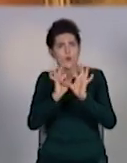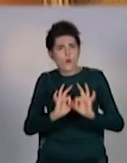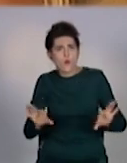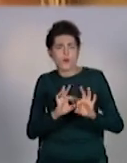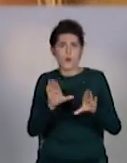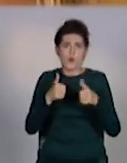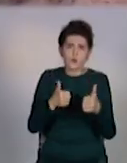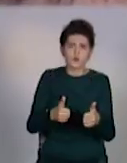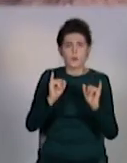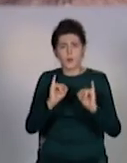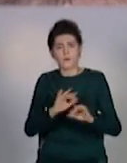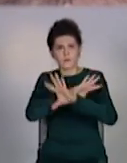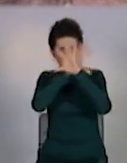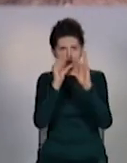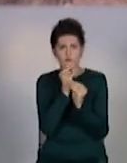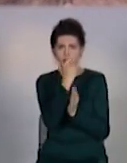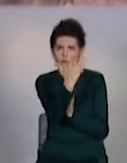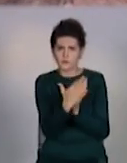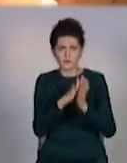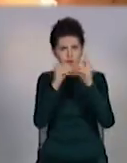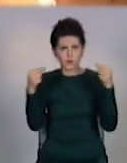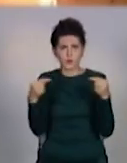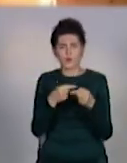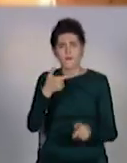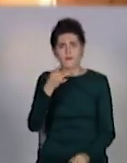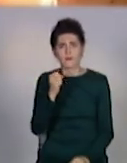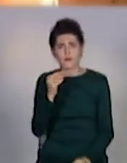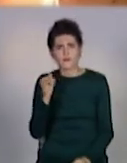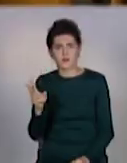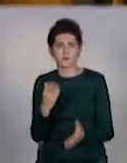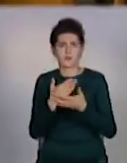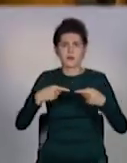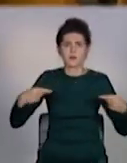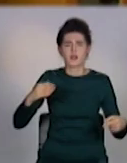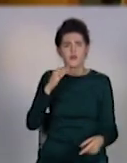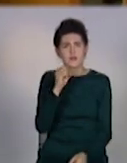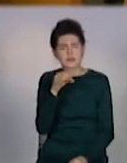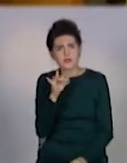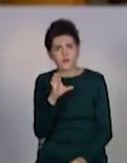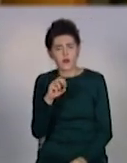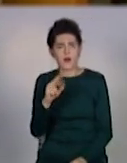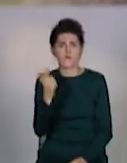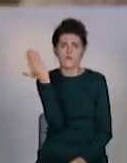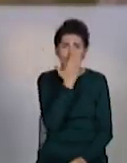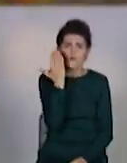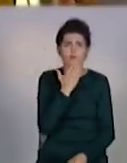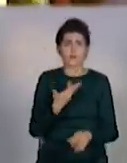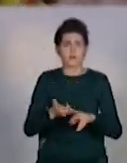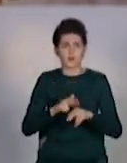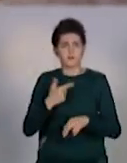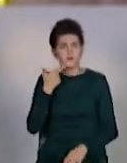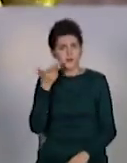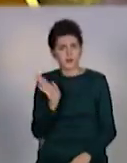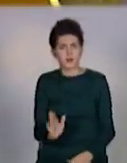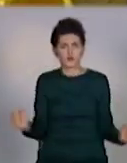дитини розписаний по годинах. Навчання, змагання, виставки, фестивалі. І часом зібратися разом дуже складно. У нас